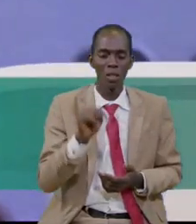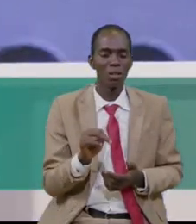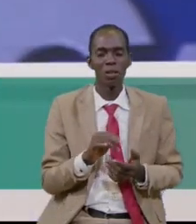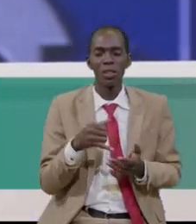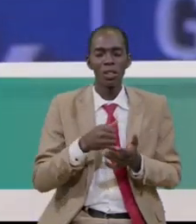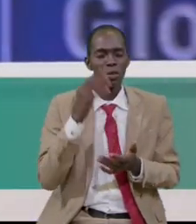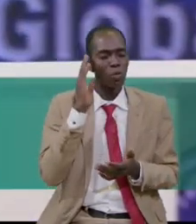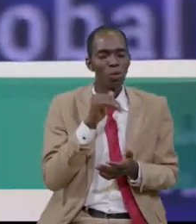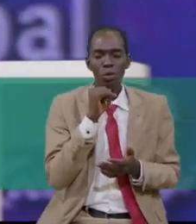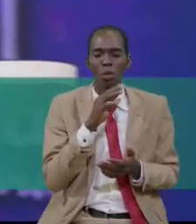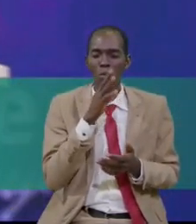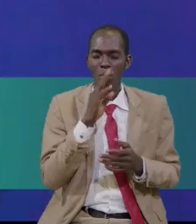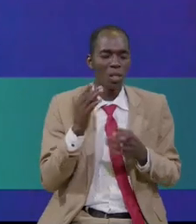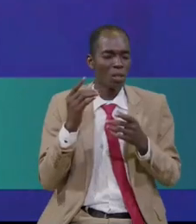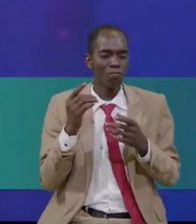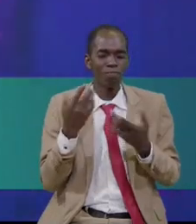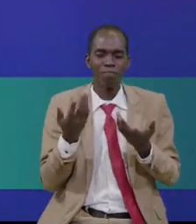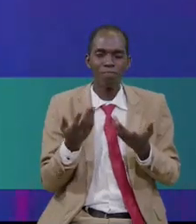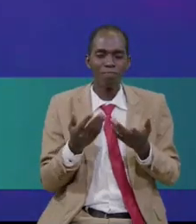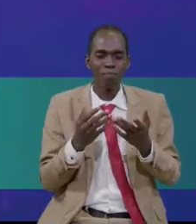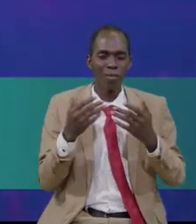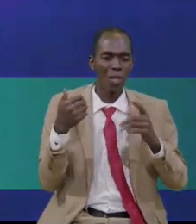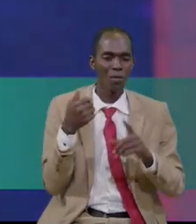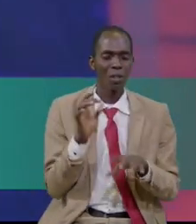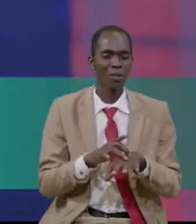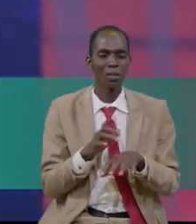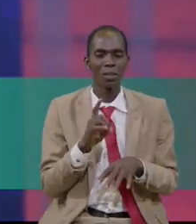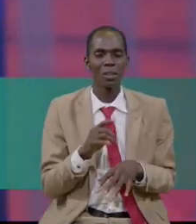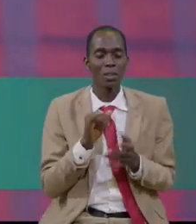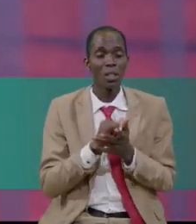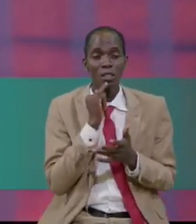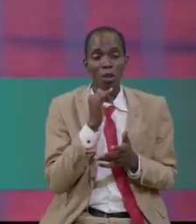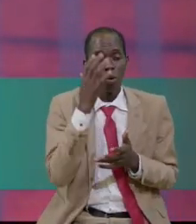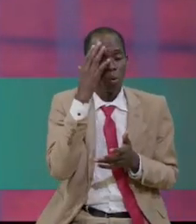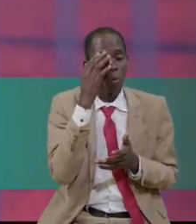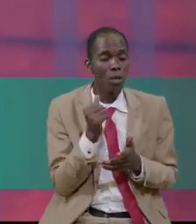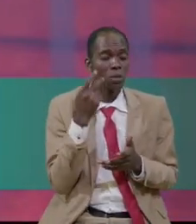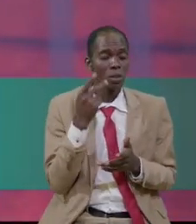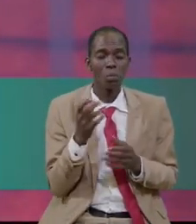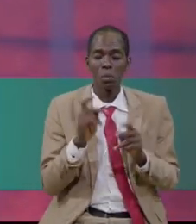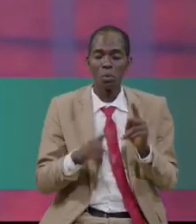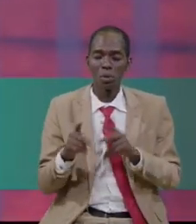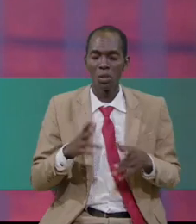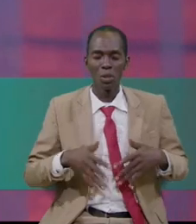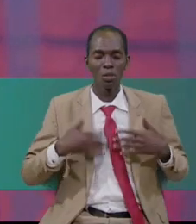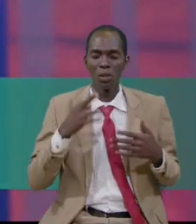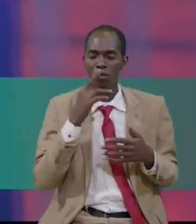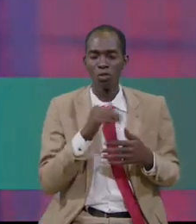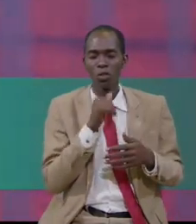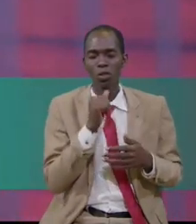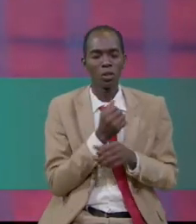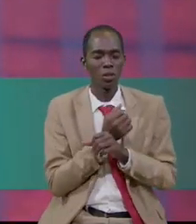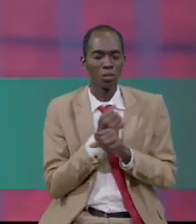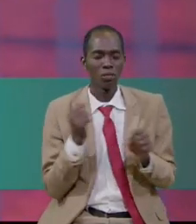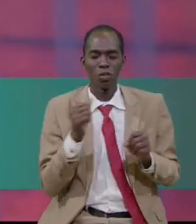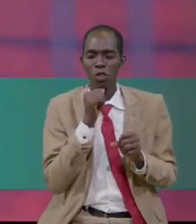pourquoi les cœurs ne sont pas changés. Voilà pourquoi les cœurs ne sont pas transformés. Parce que ils ne sont pas